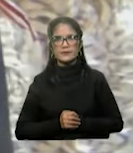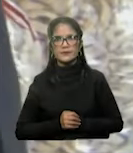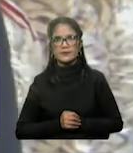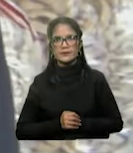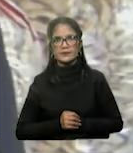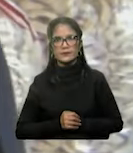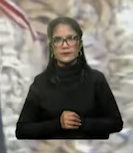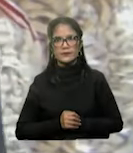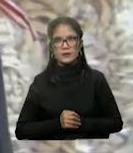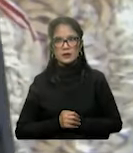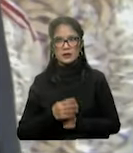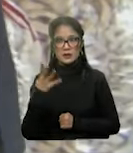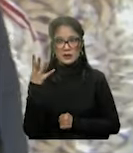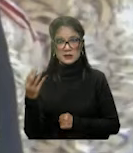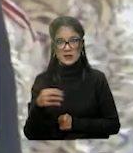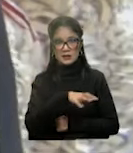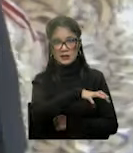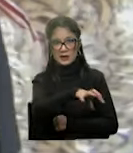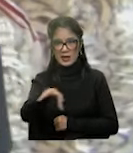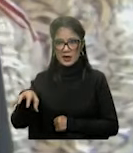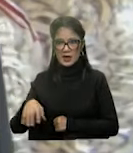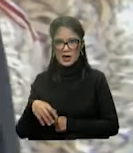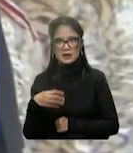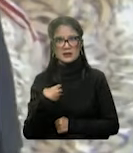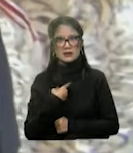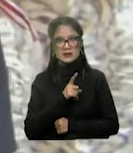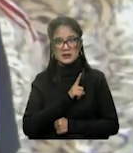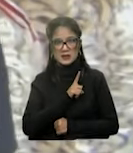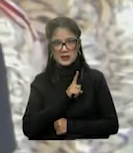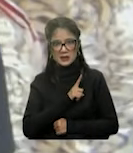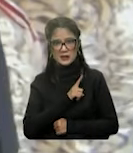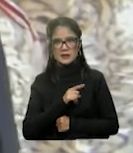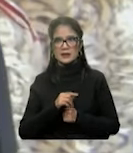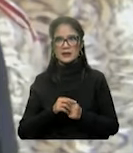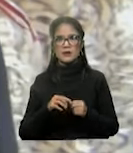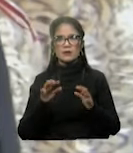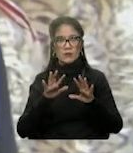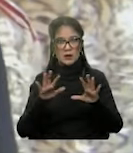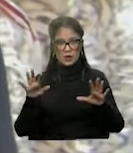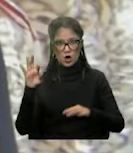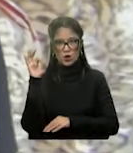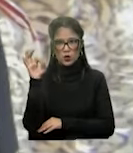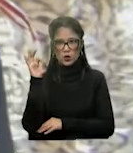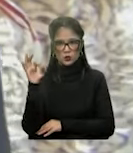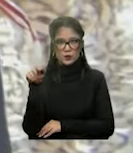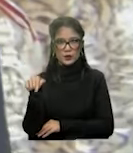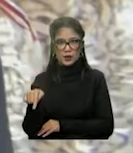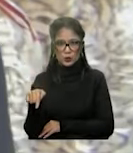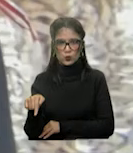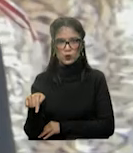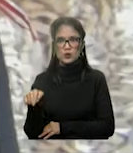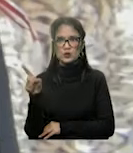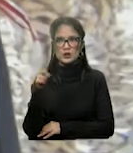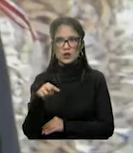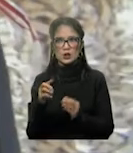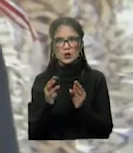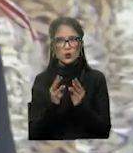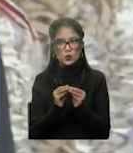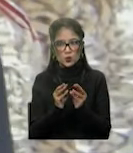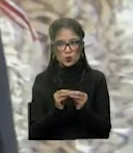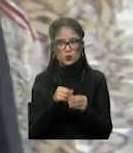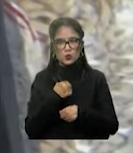desa tetangga, desa saya sendiri gitu. Banyak orang tua murid yang membungkus di perusahaan